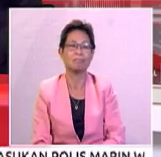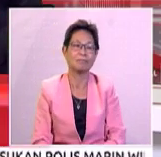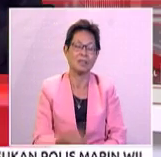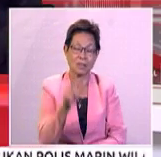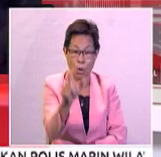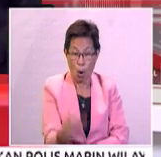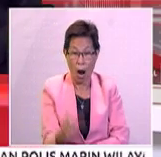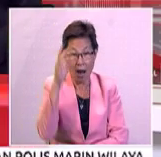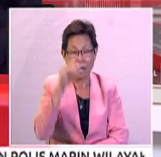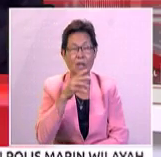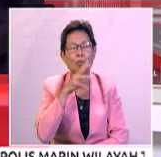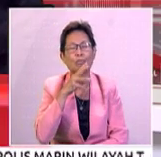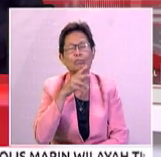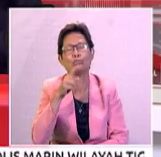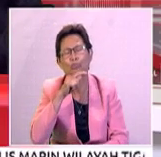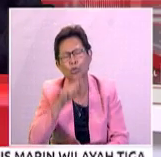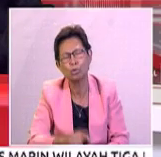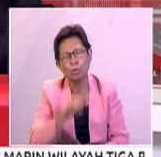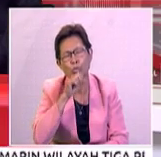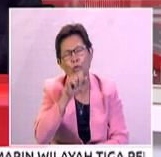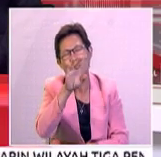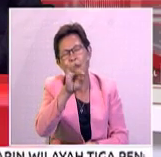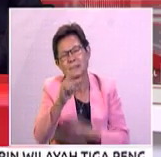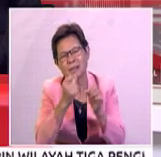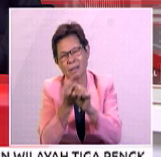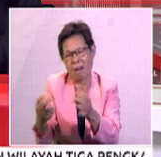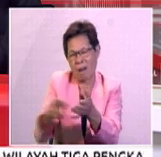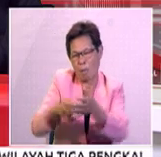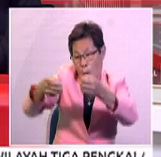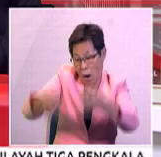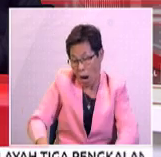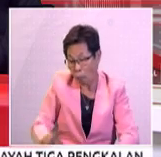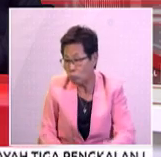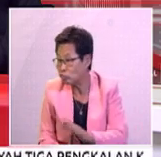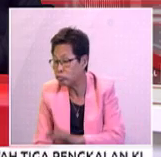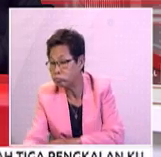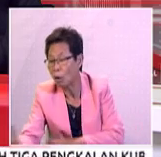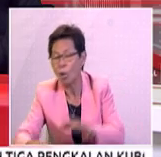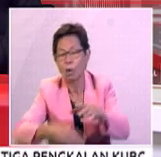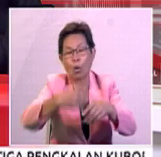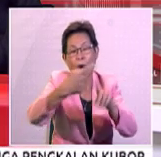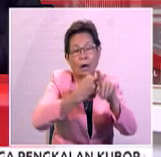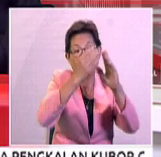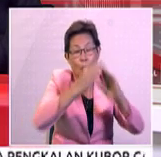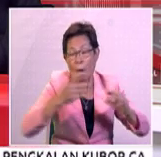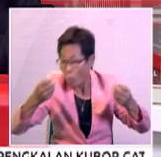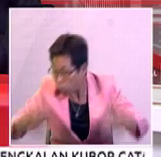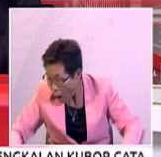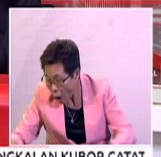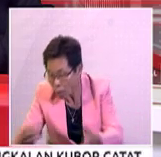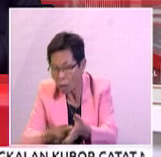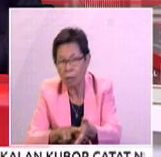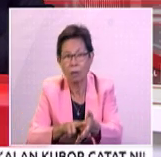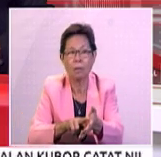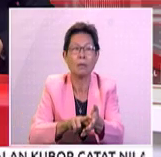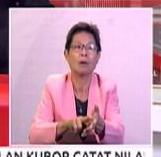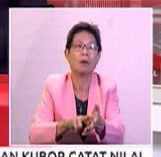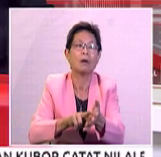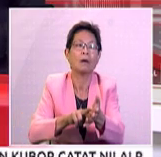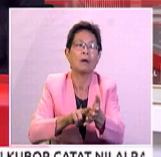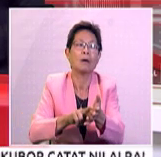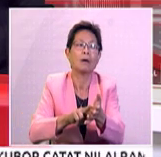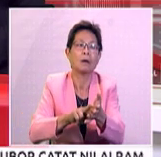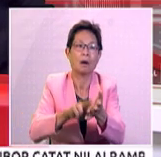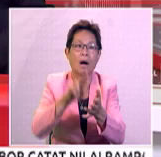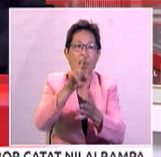Seorang lelaki warga emas 81 tahun yang dilaporkan hilang selepas keluar dari rumahnya di Rancangan Kemajuan Tanah